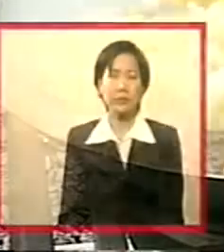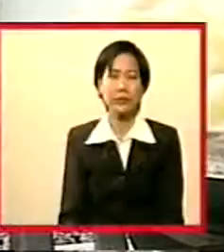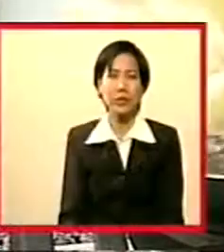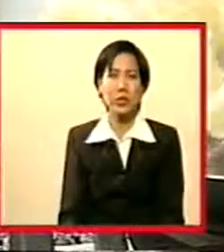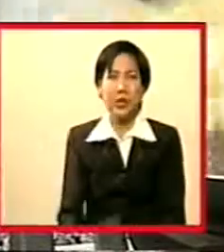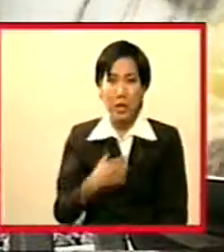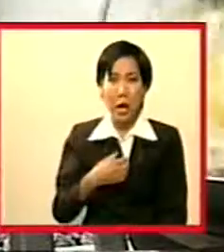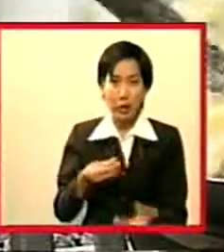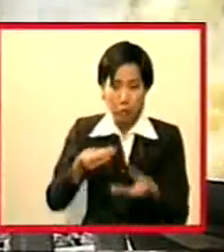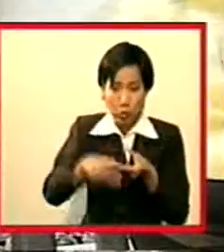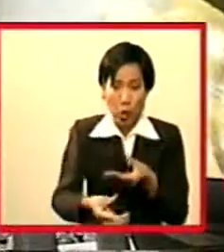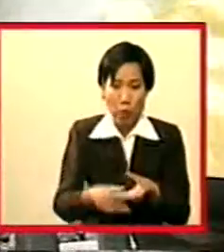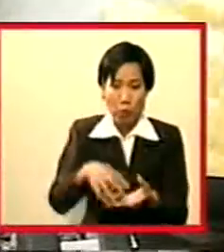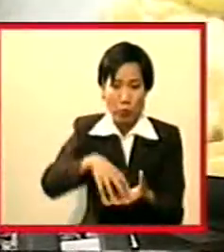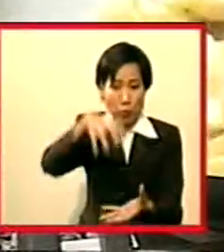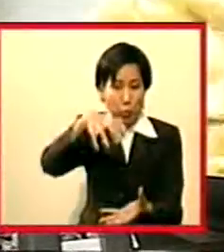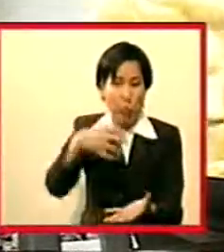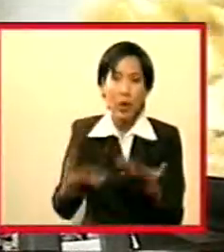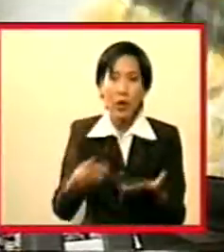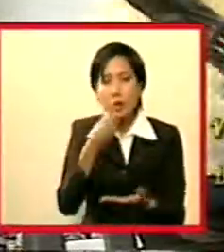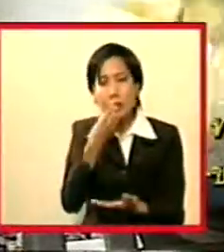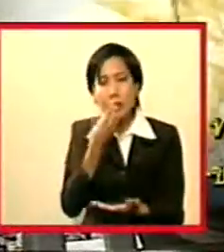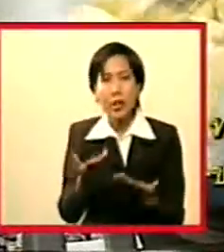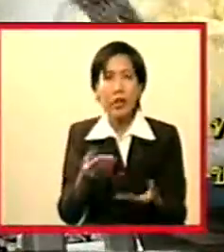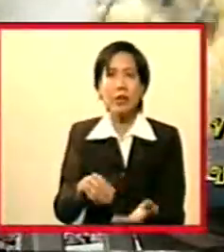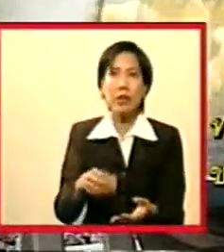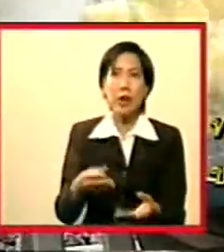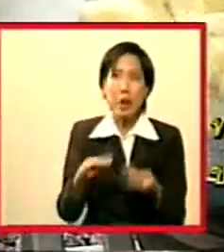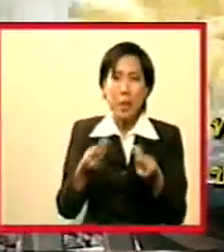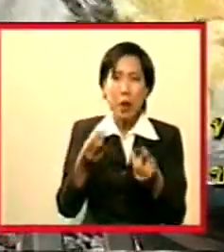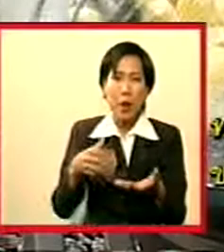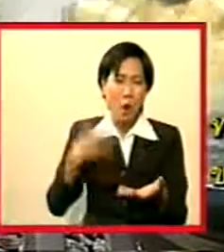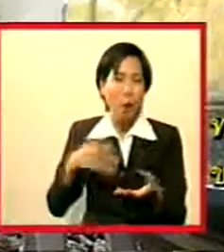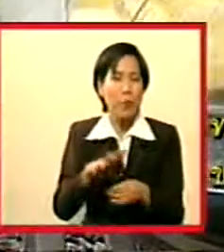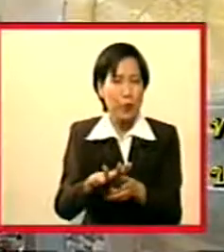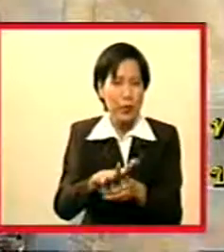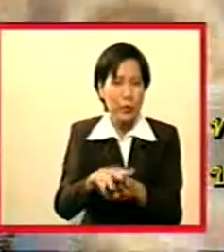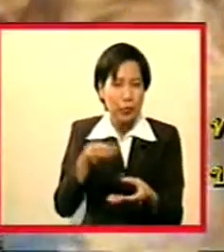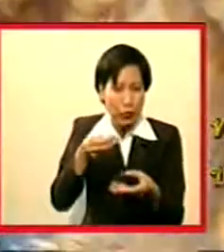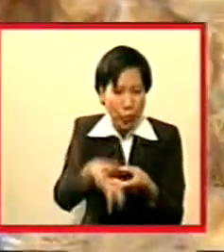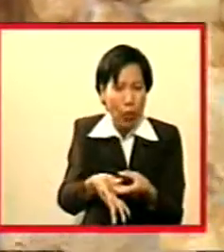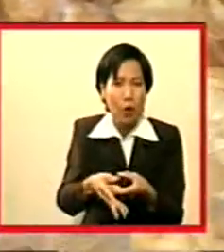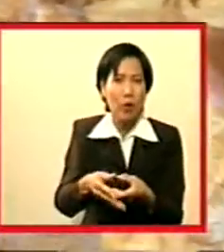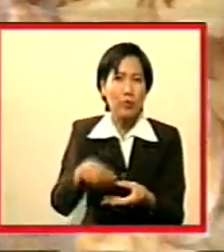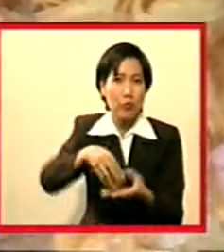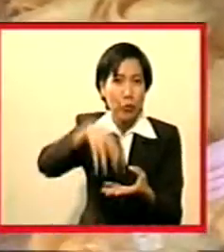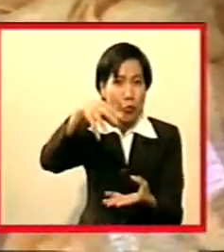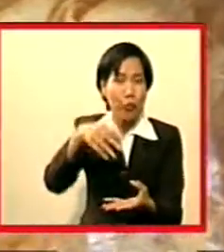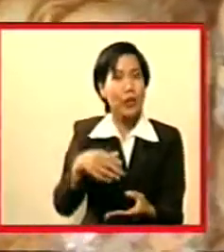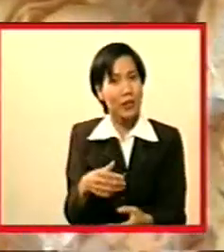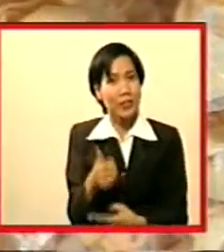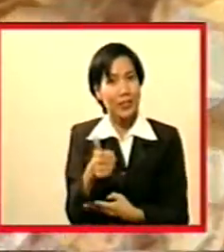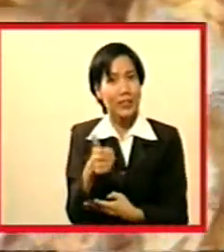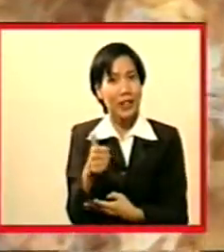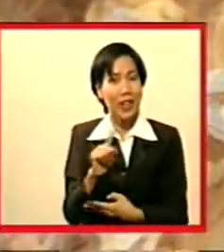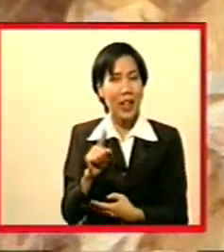แต่ถ้าหากจะทอดขายหรือว่ารับประทานนะครับก็ต้องทอดในน้ำมันที่มีความร้อนขนาดปานกลางเป็นยังไงบ้างครับท่านผู้